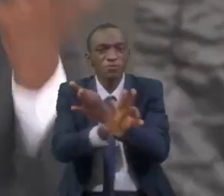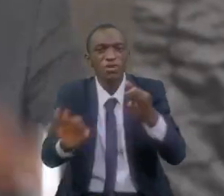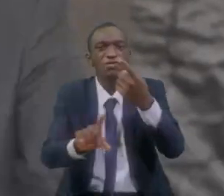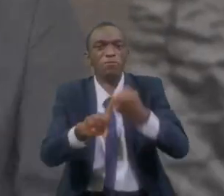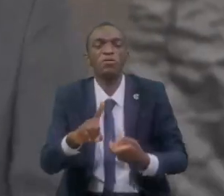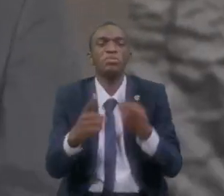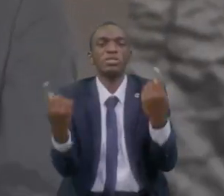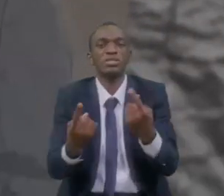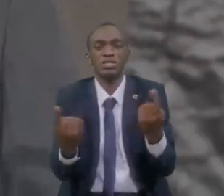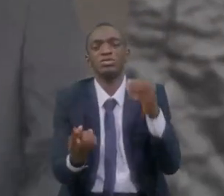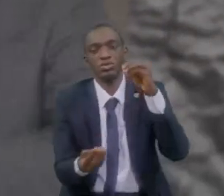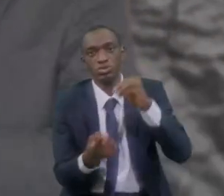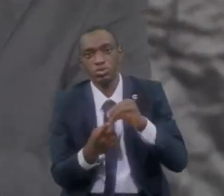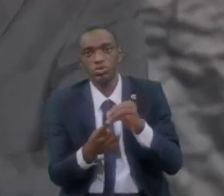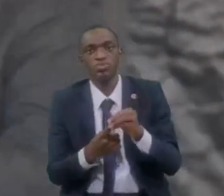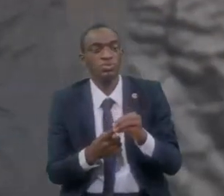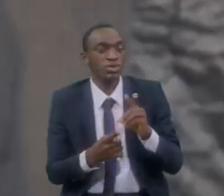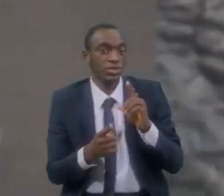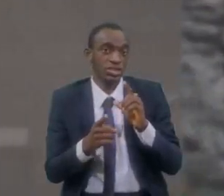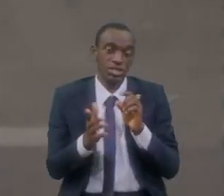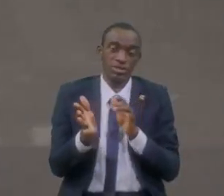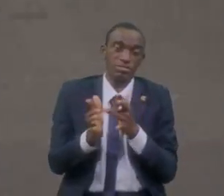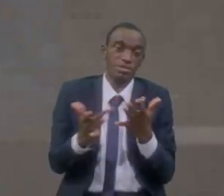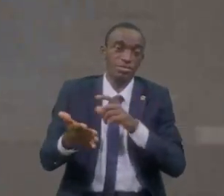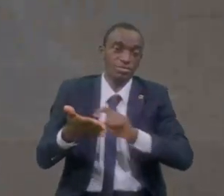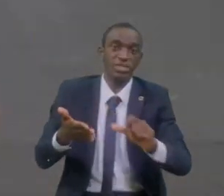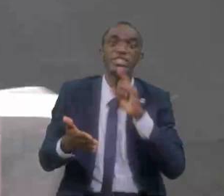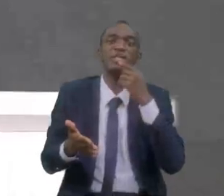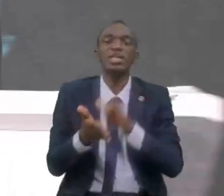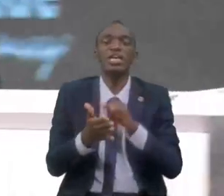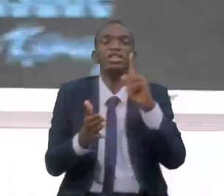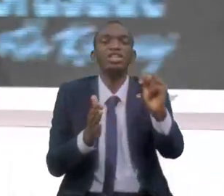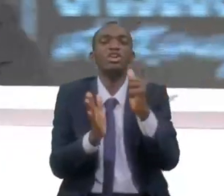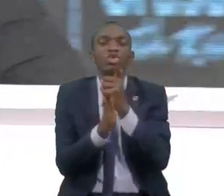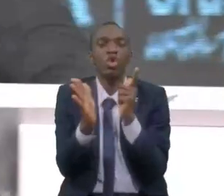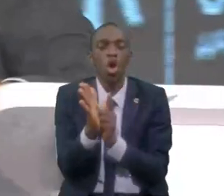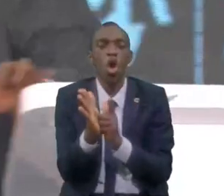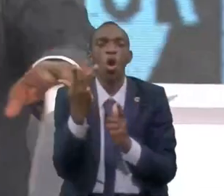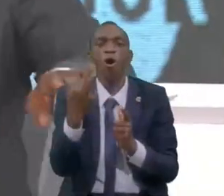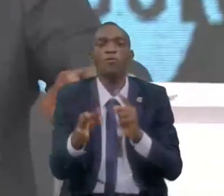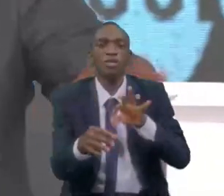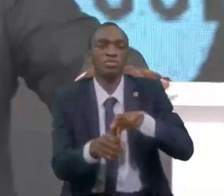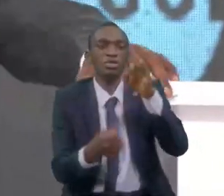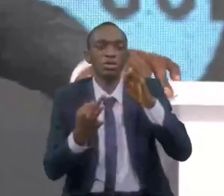La loi de l'esprit de vie en Jésus-Christ m'a affranchi.